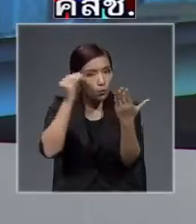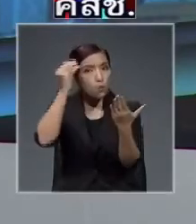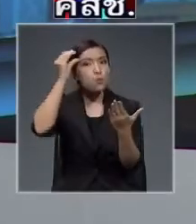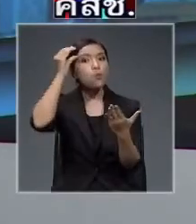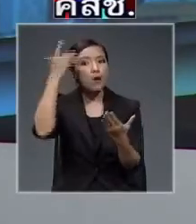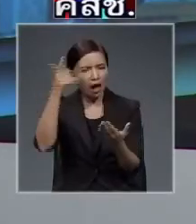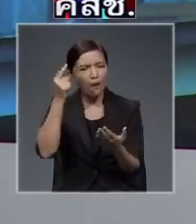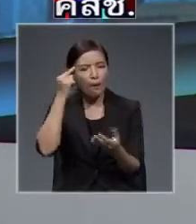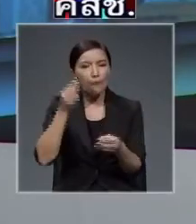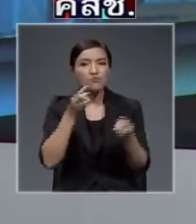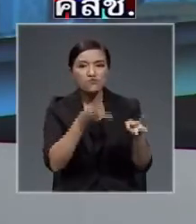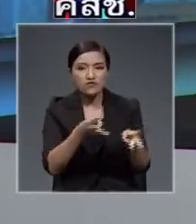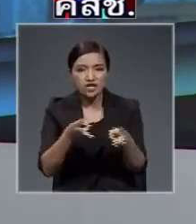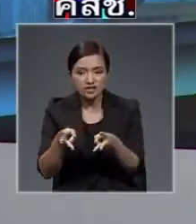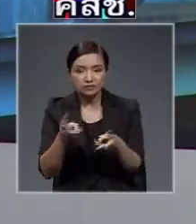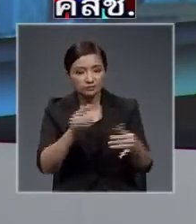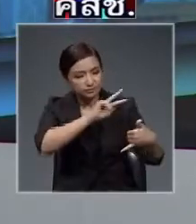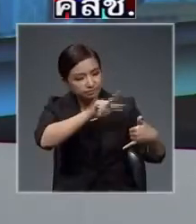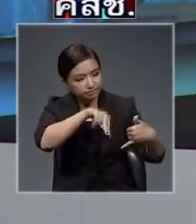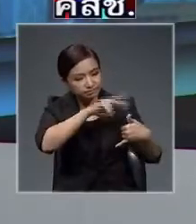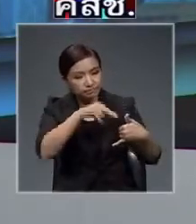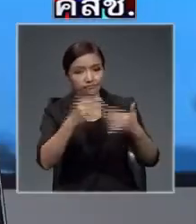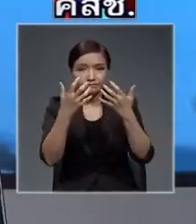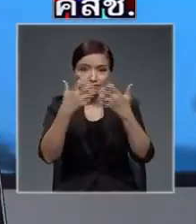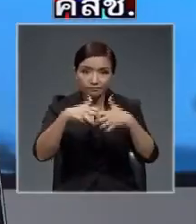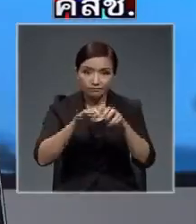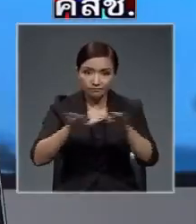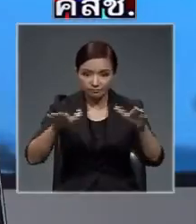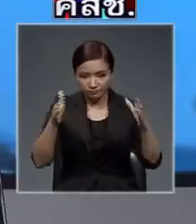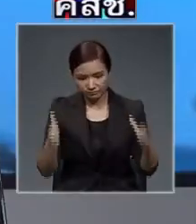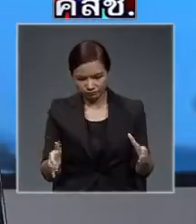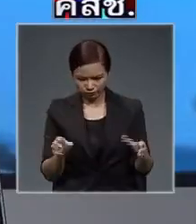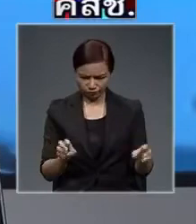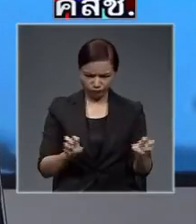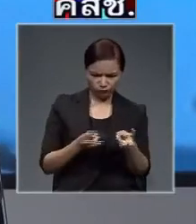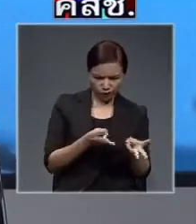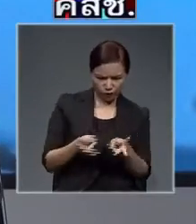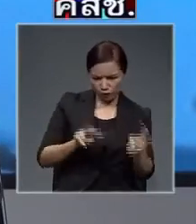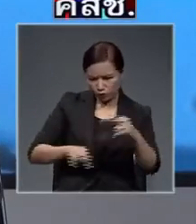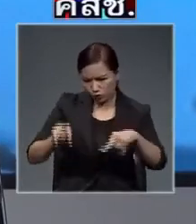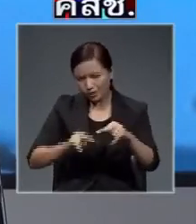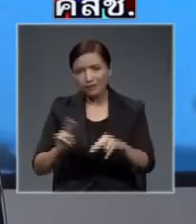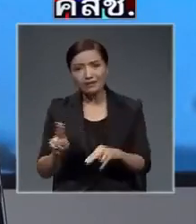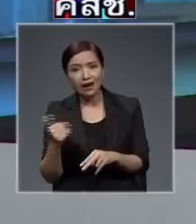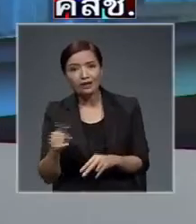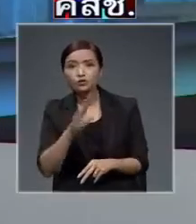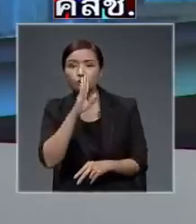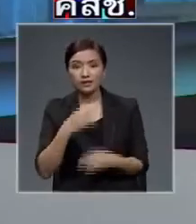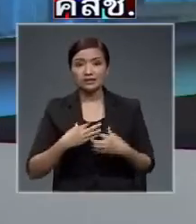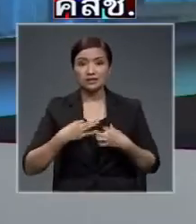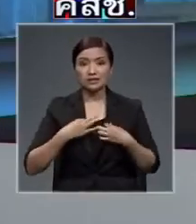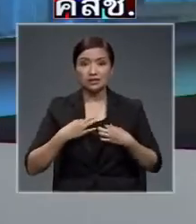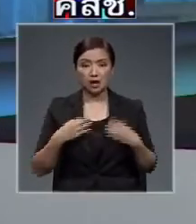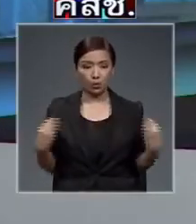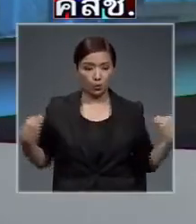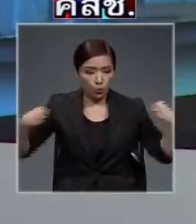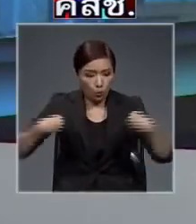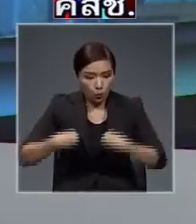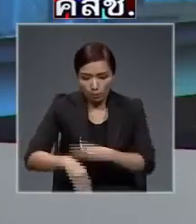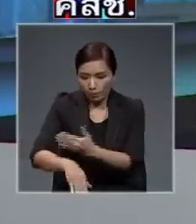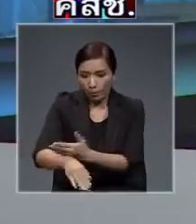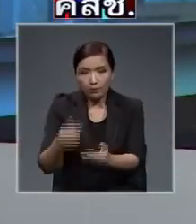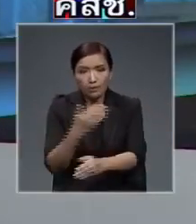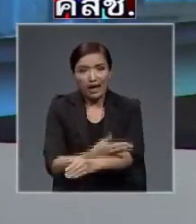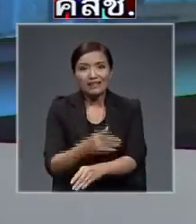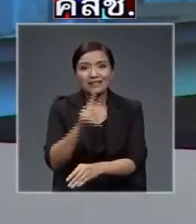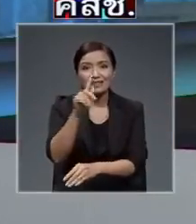รู้ว่าวิธีการที่จะดูแลรักษาเครื่องวิธีการที่จะใช้เครื่องเป็นยังไงอย่างเช่นเสื้อตะกั่วที่ให้ส